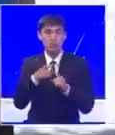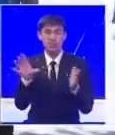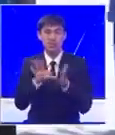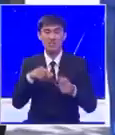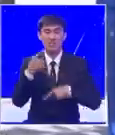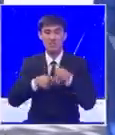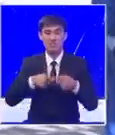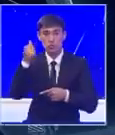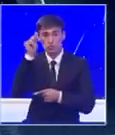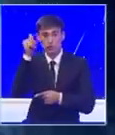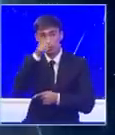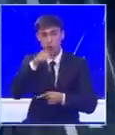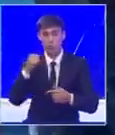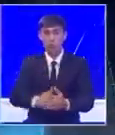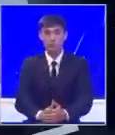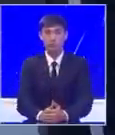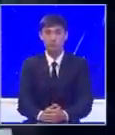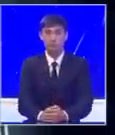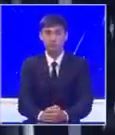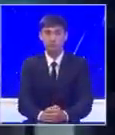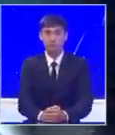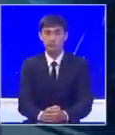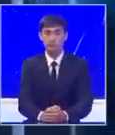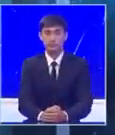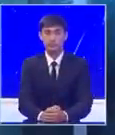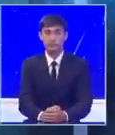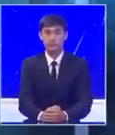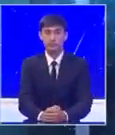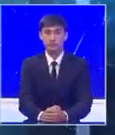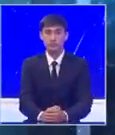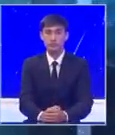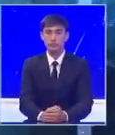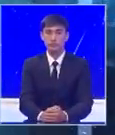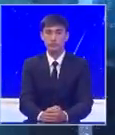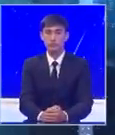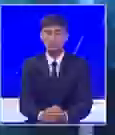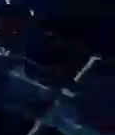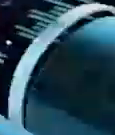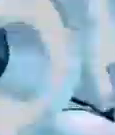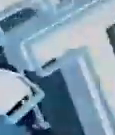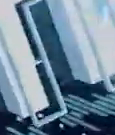следующий учебный год. Лилия Штогрина, Бекжан Кинжибай, телеканал ЖТСУ.